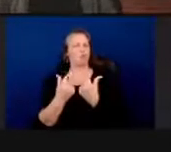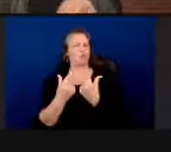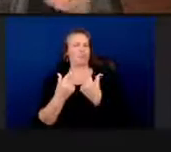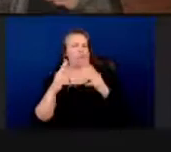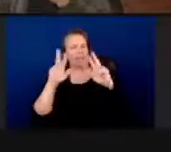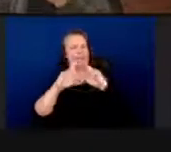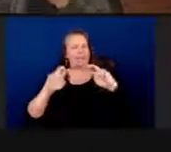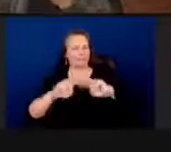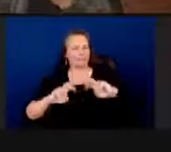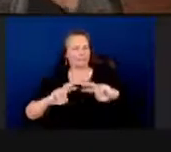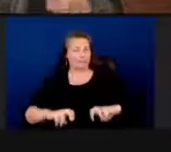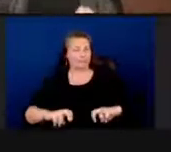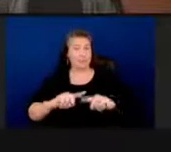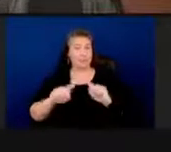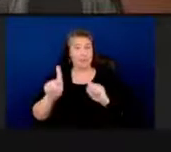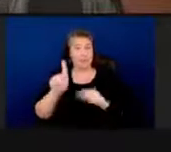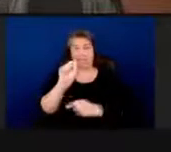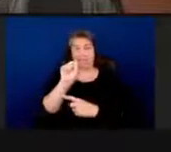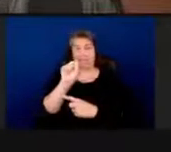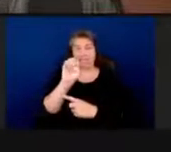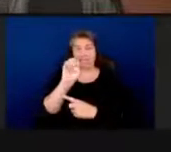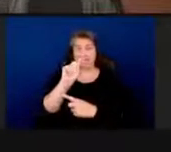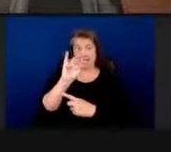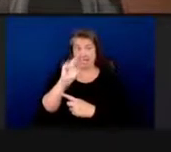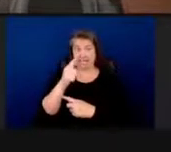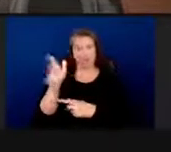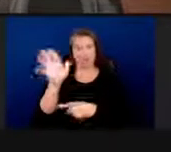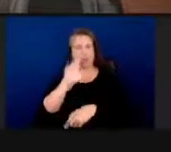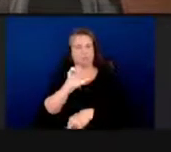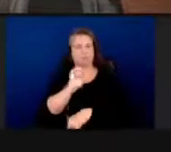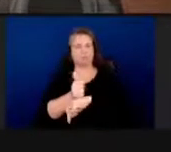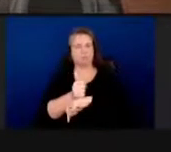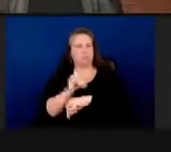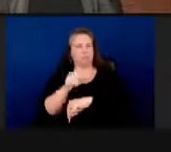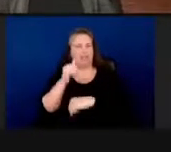muhimu ya kuhakikisha kuwa